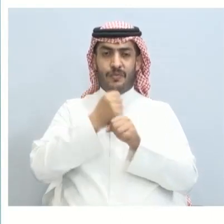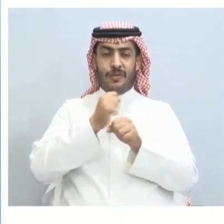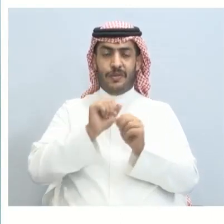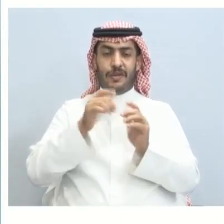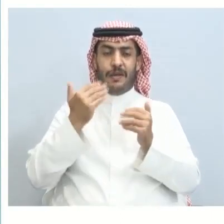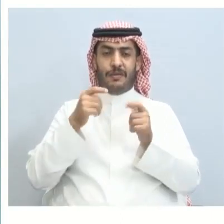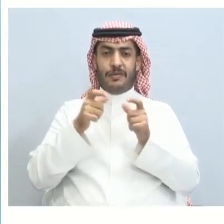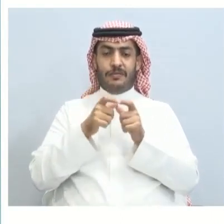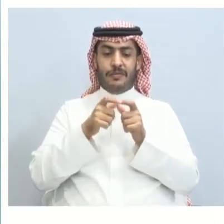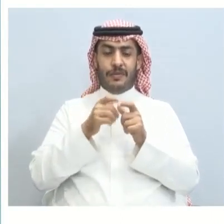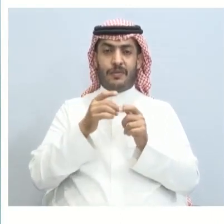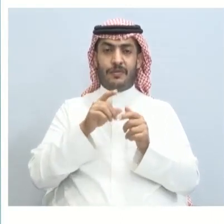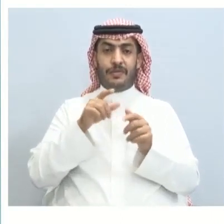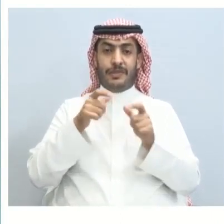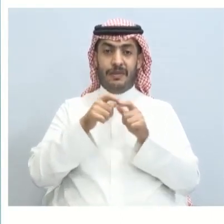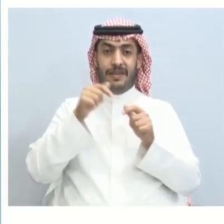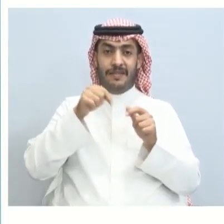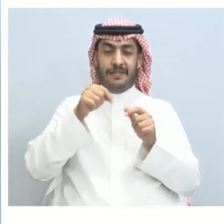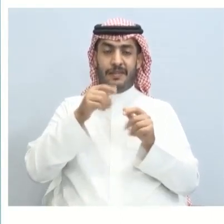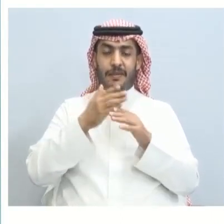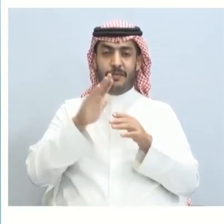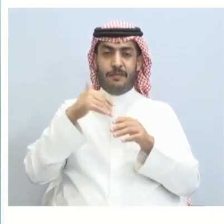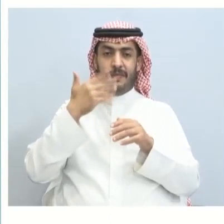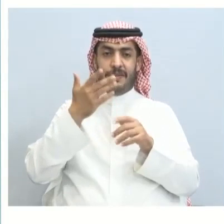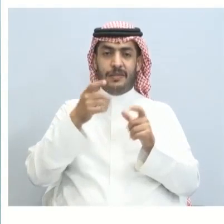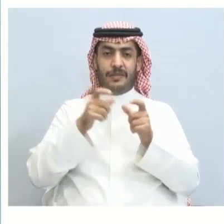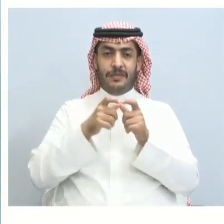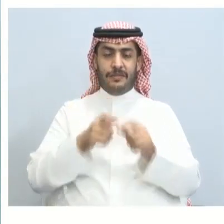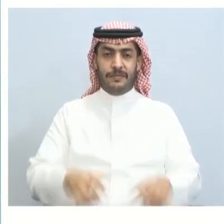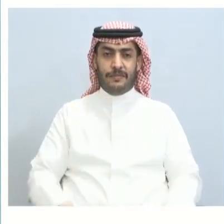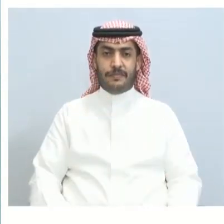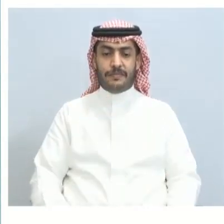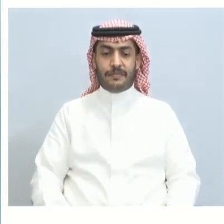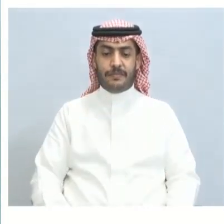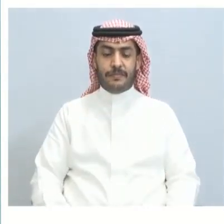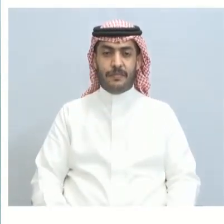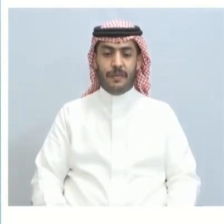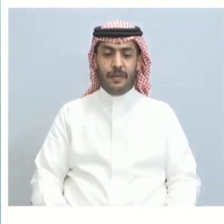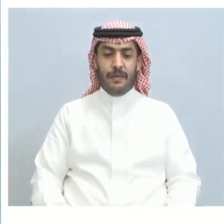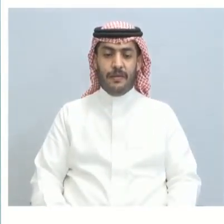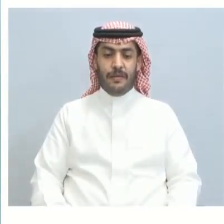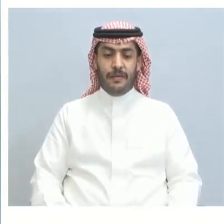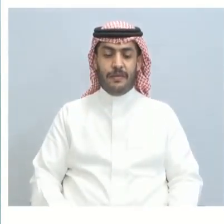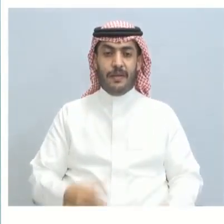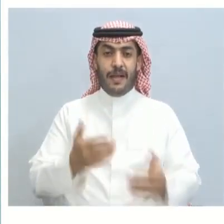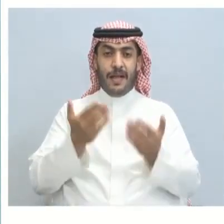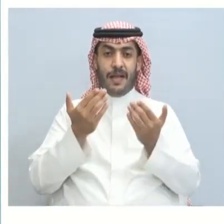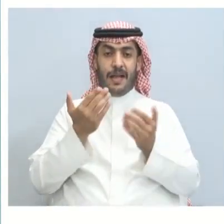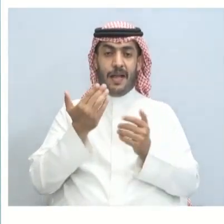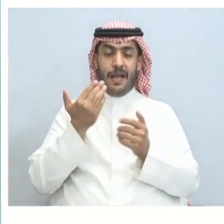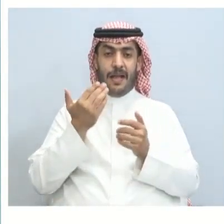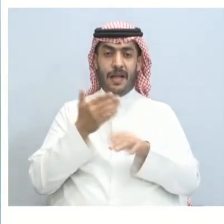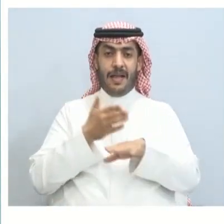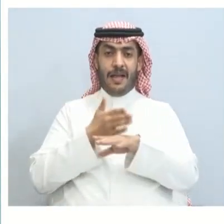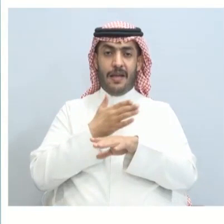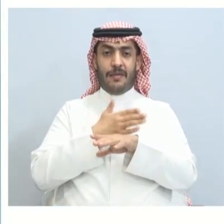الاجتماع واثناء وبعد الاجتماع نبدا بقبل الاجتماع اذا قبل